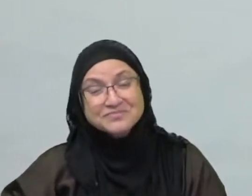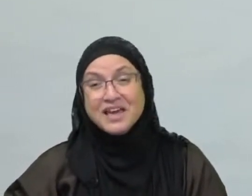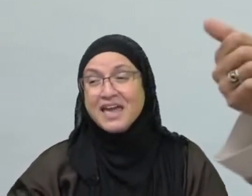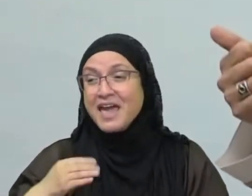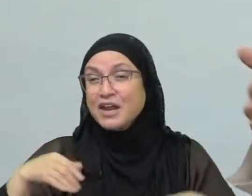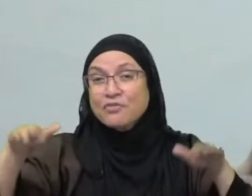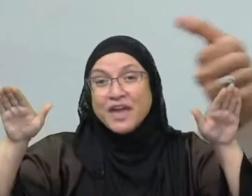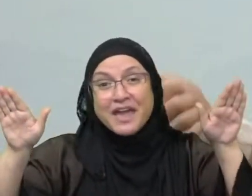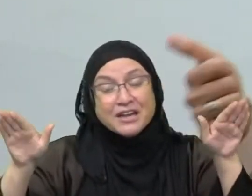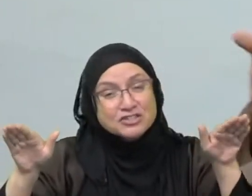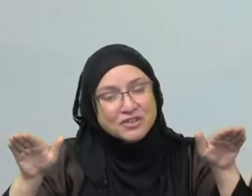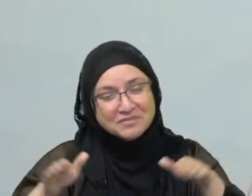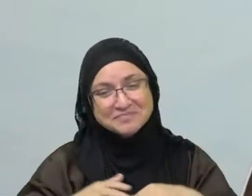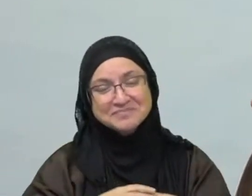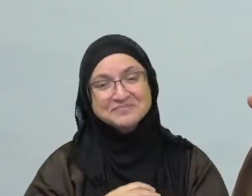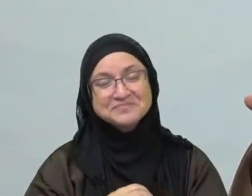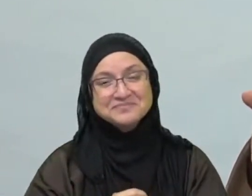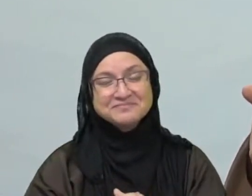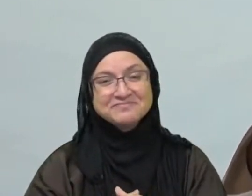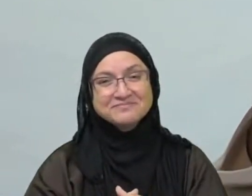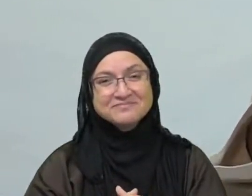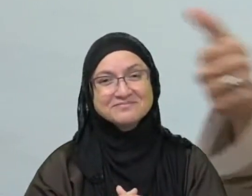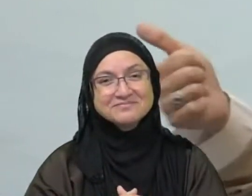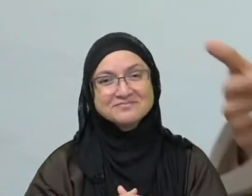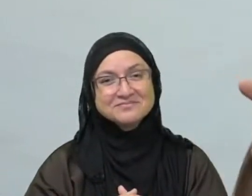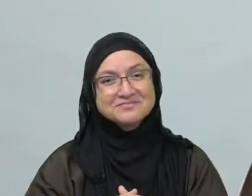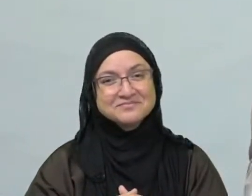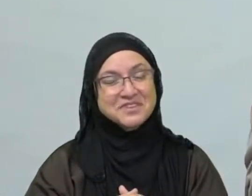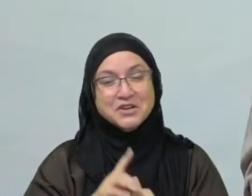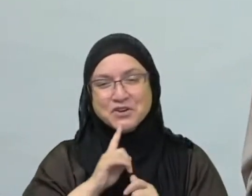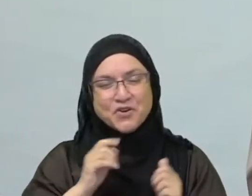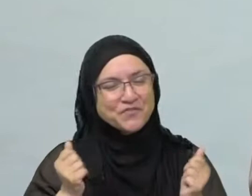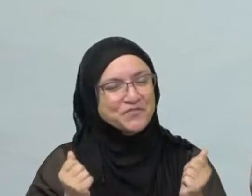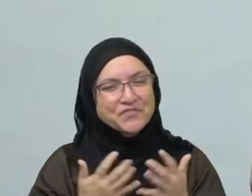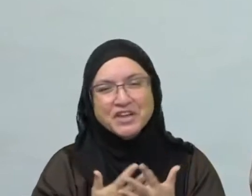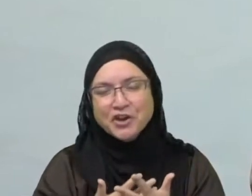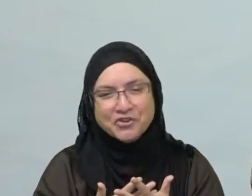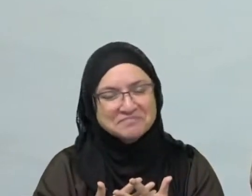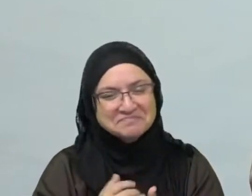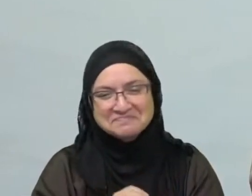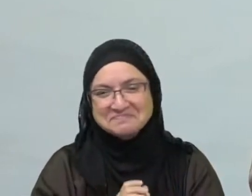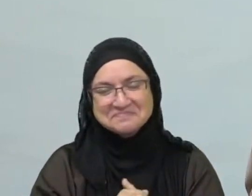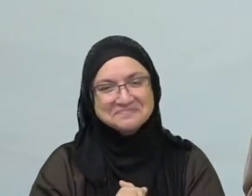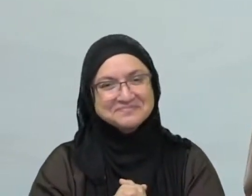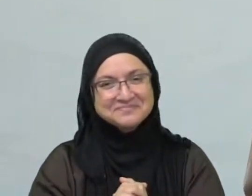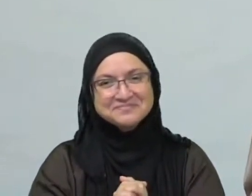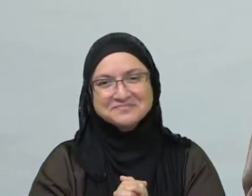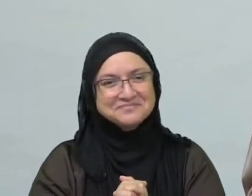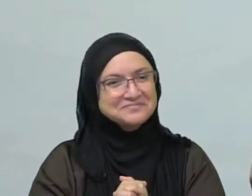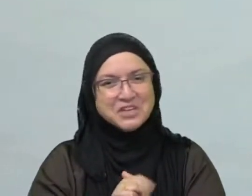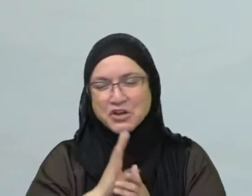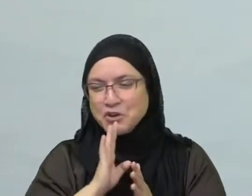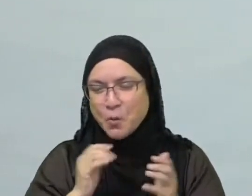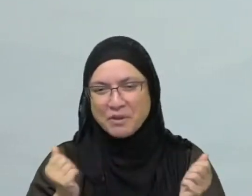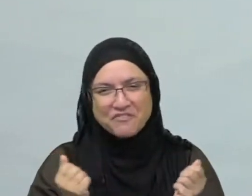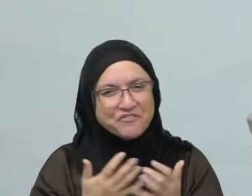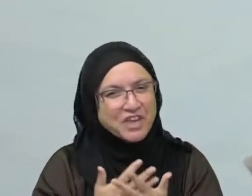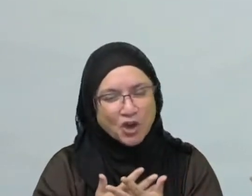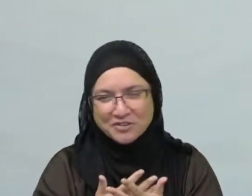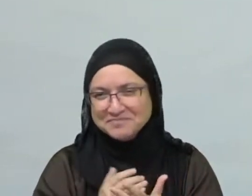seek refuge in Allah from الْهَمِّ وَالْحَزَنُ, from grief and anxiety. Don't be afraid. Don't grieve and don't be